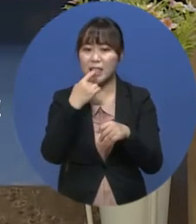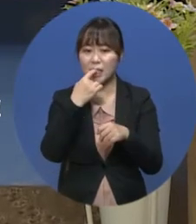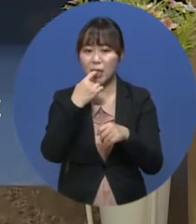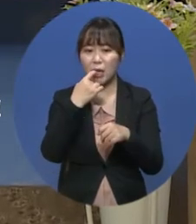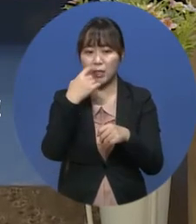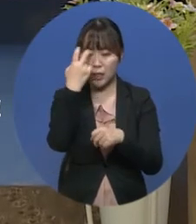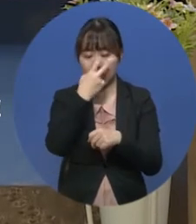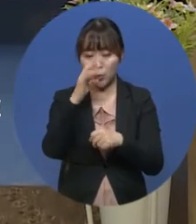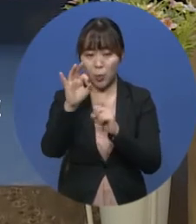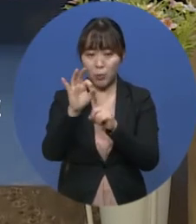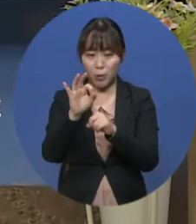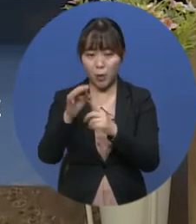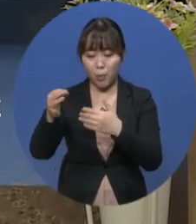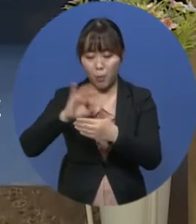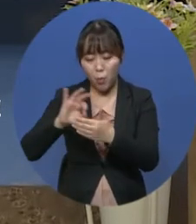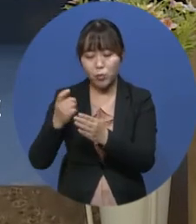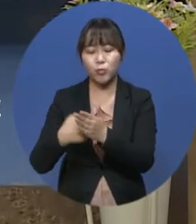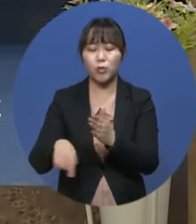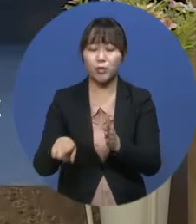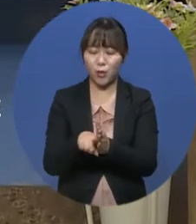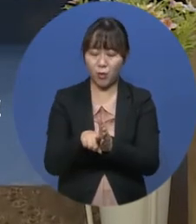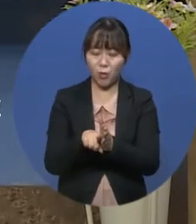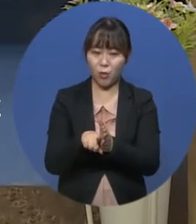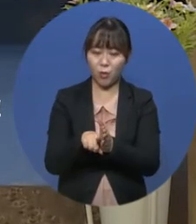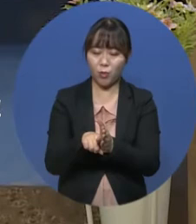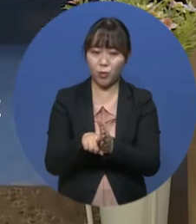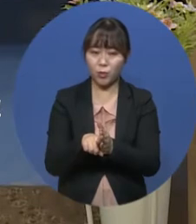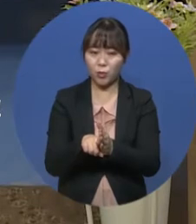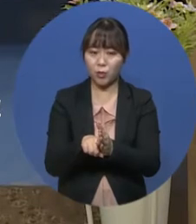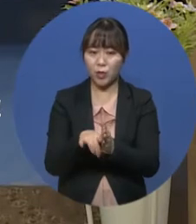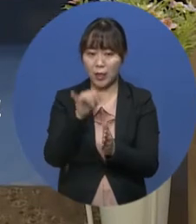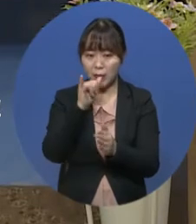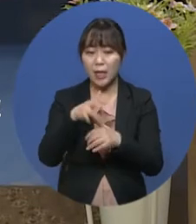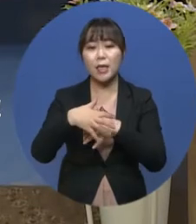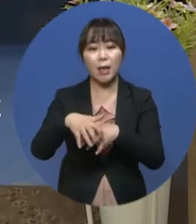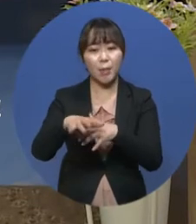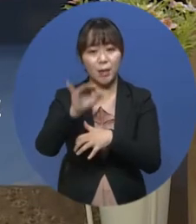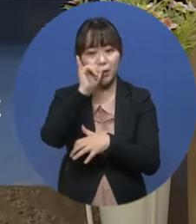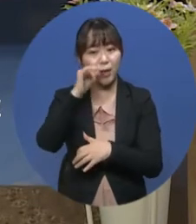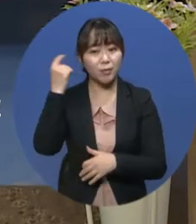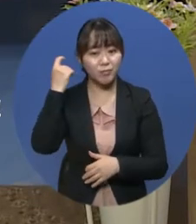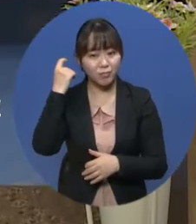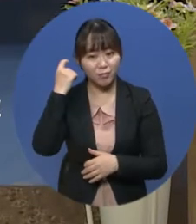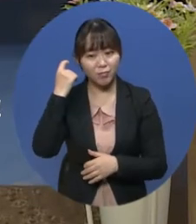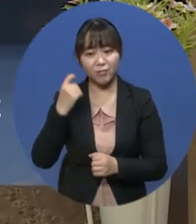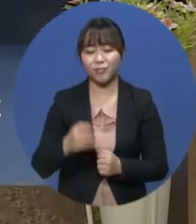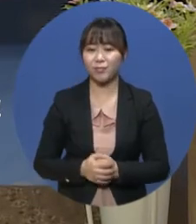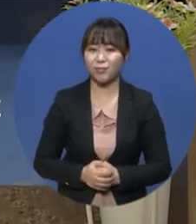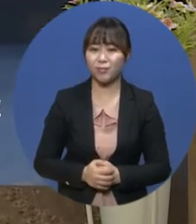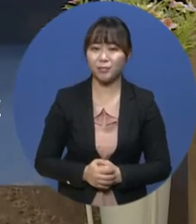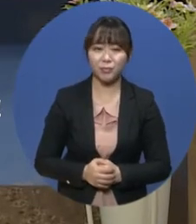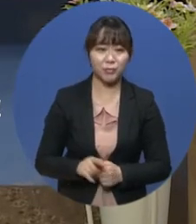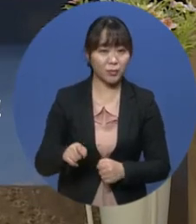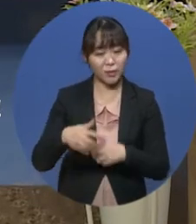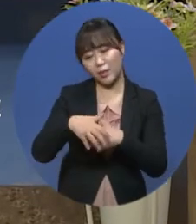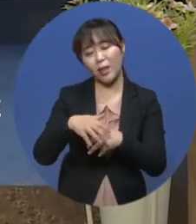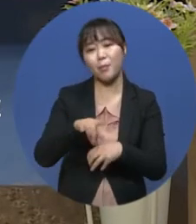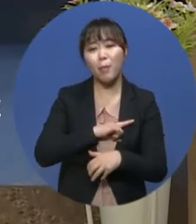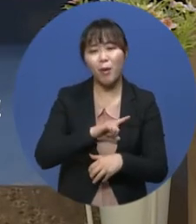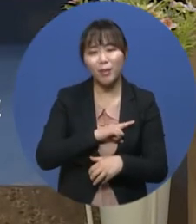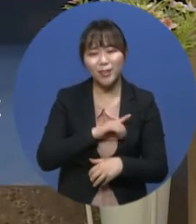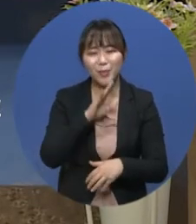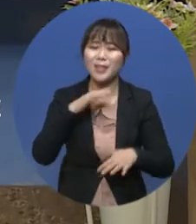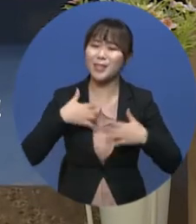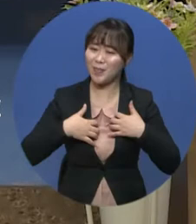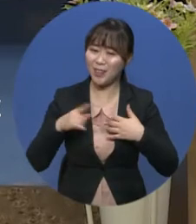재료비 모금을 위해서 아 학 진행하고 있는 캠페인이 있다고 제가 들었거든요 캠페 2명도 너무